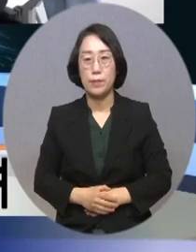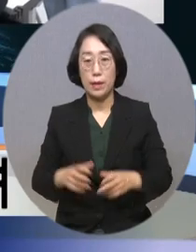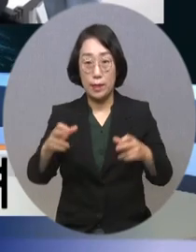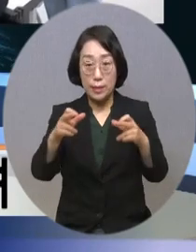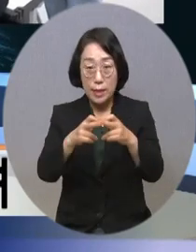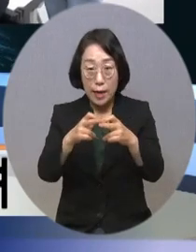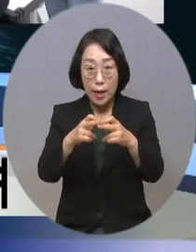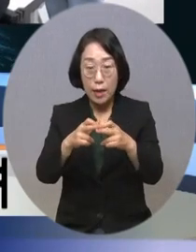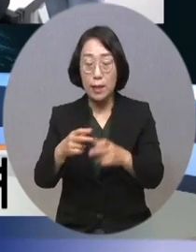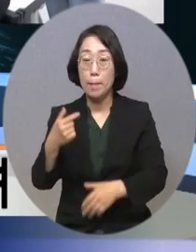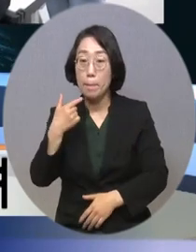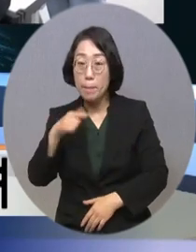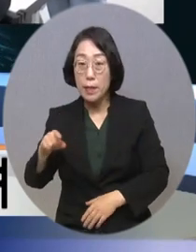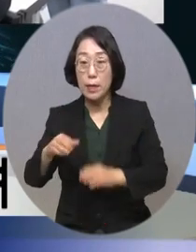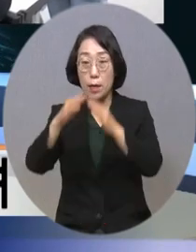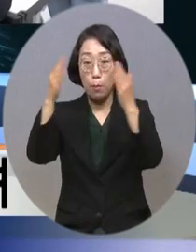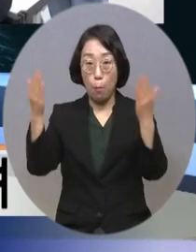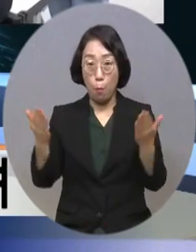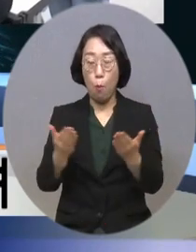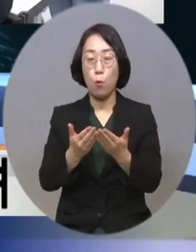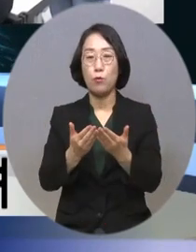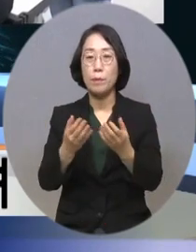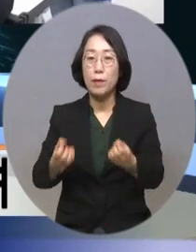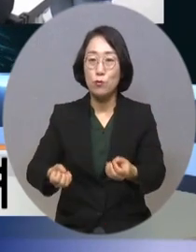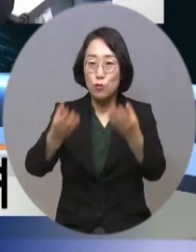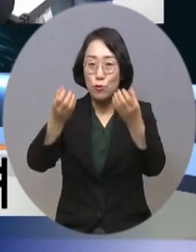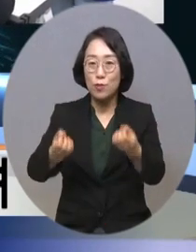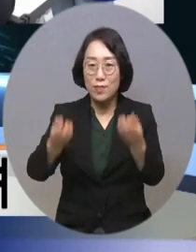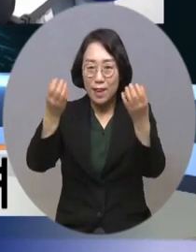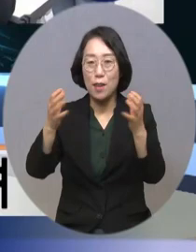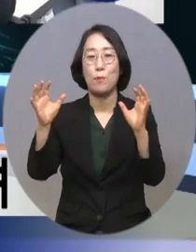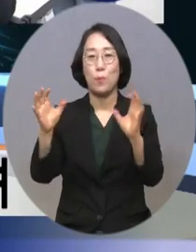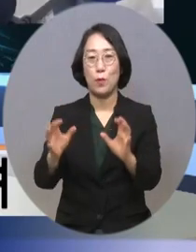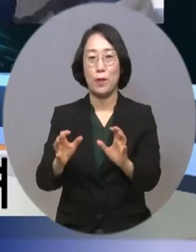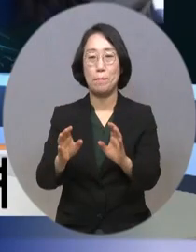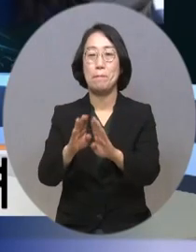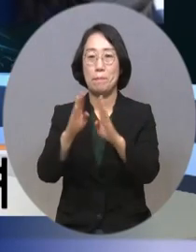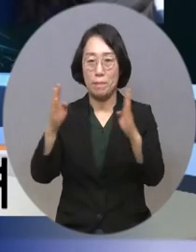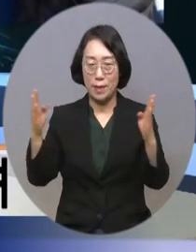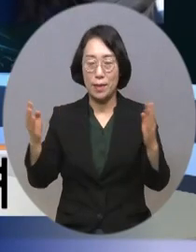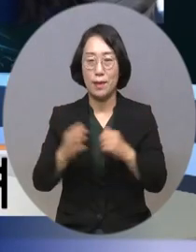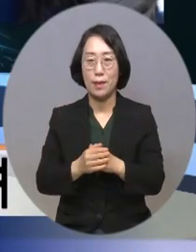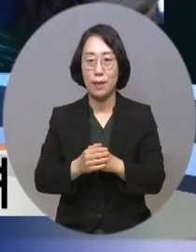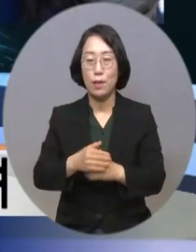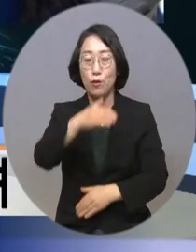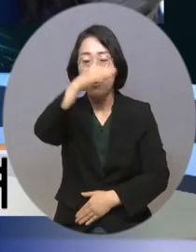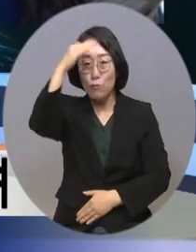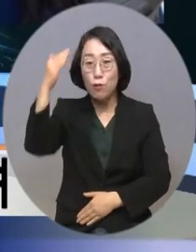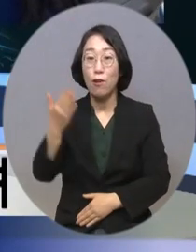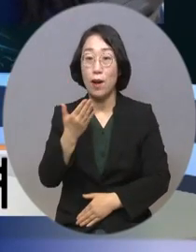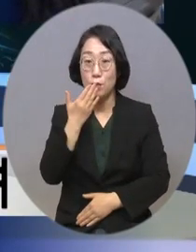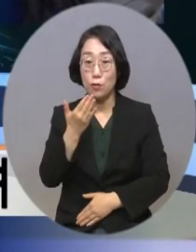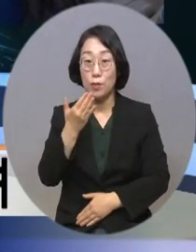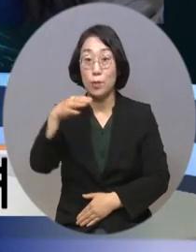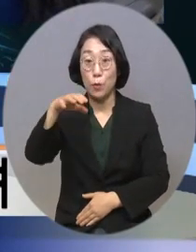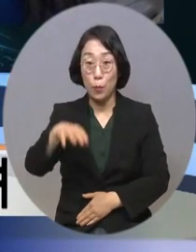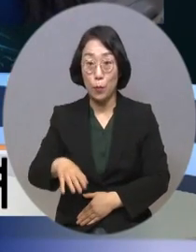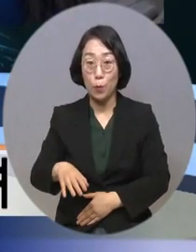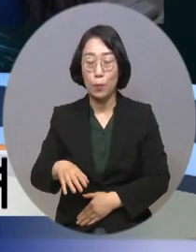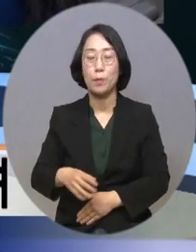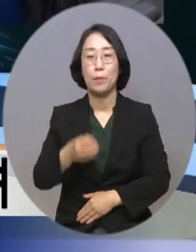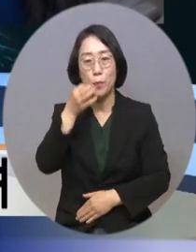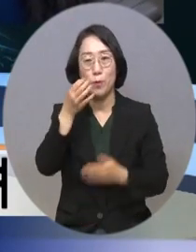장애인과 비장애인이 모두 하나 되는 축제 한마당이 펼쳐졌습니다. 다양한 볼거리가 마련된 현장에 정우선